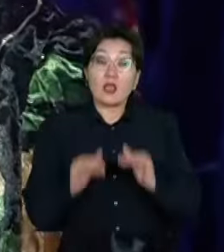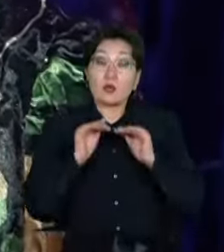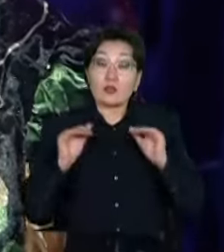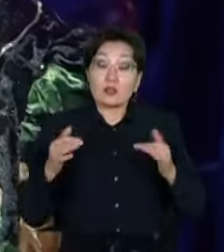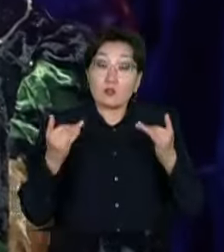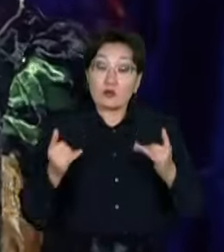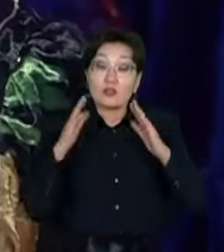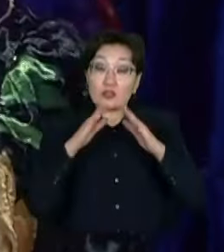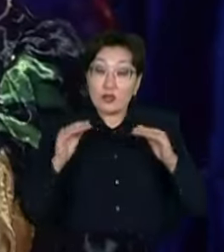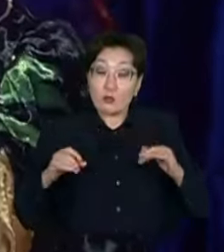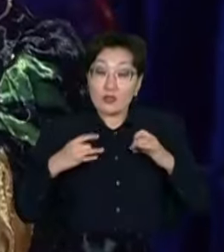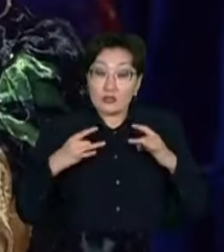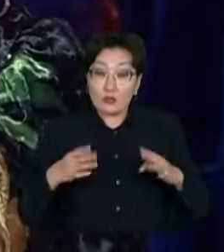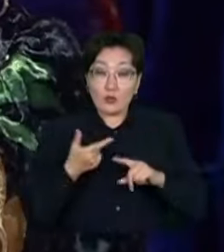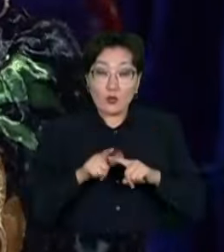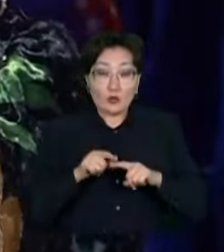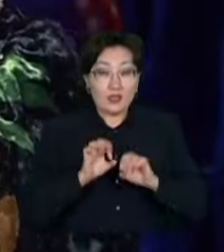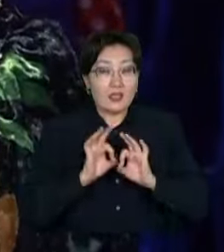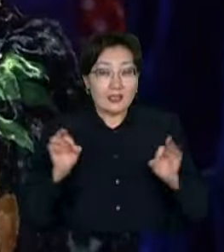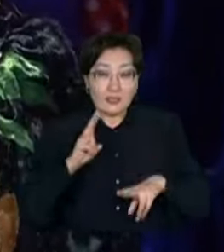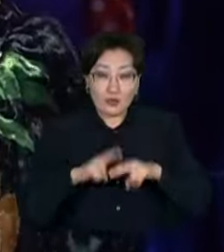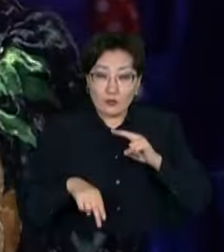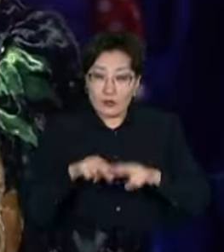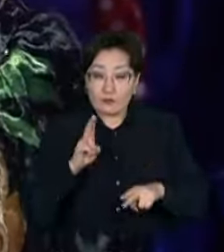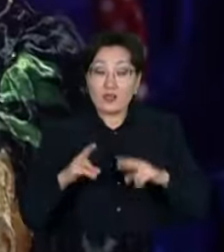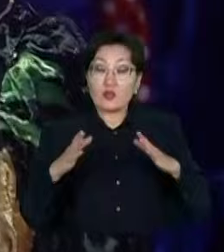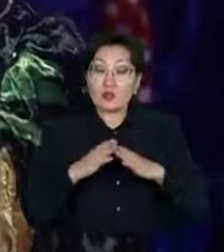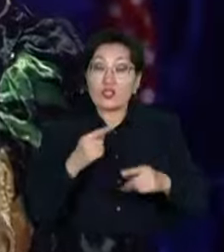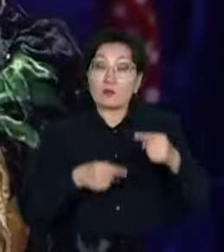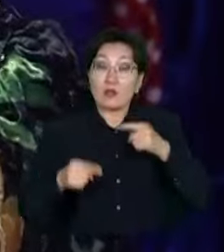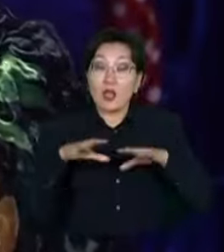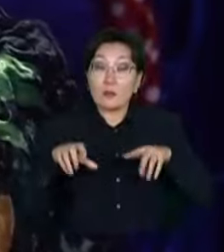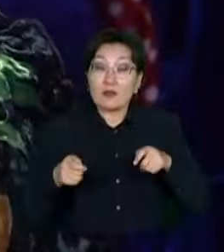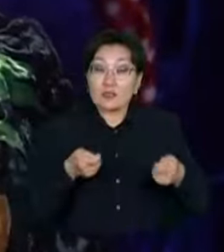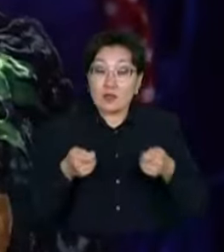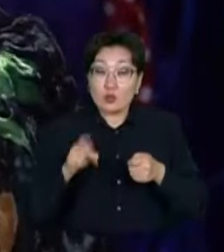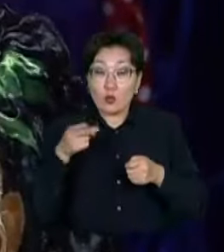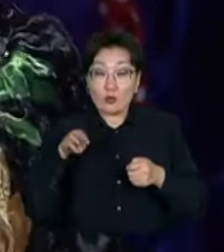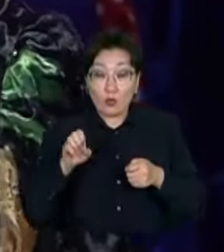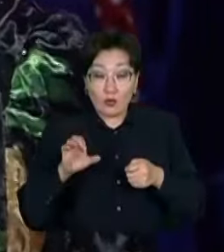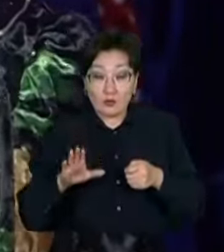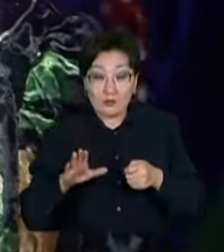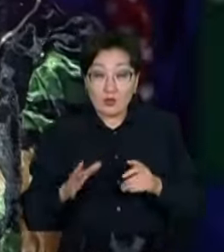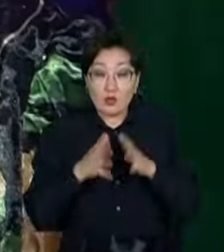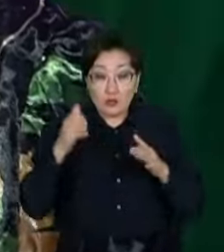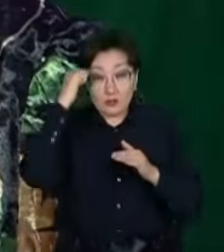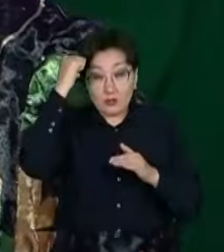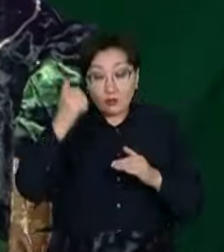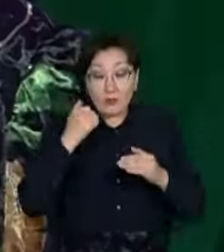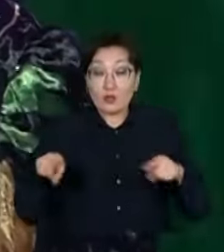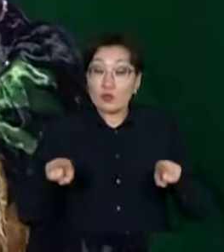бүгінгі Шыршадан өте жақсы көңіл күймен үйлеріне қайтады деген сенімдеміз. Президентіміз Қасым Жомарт Кемелұлына үлкен рахмет.